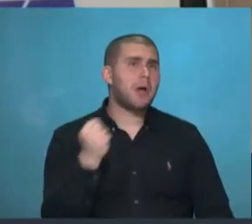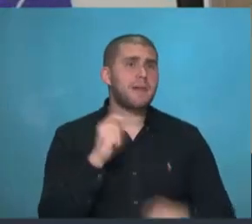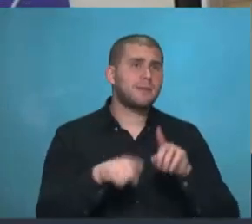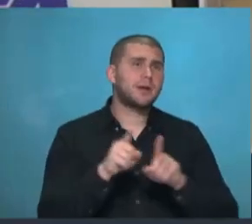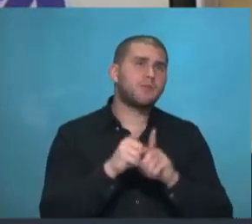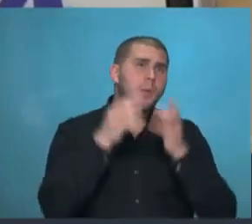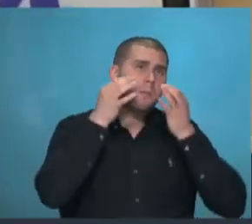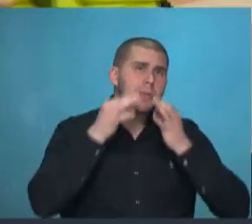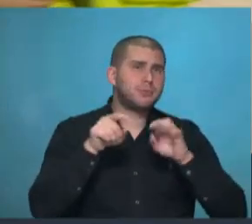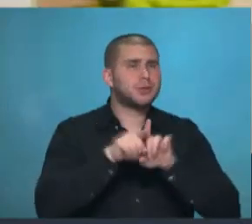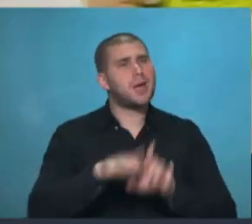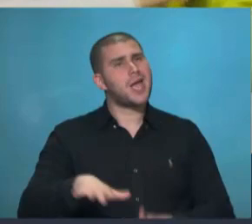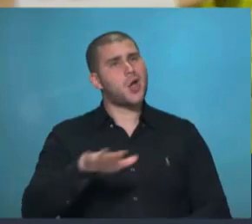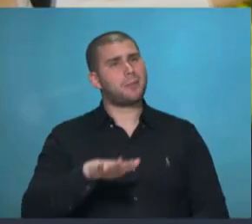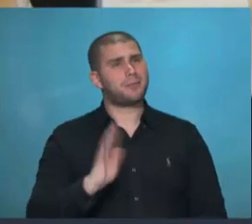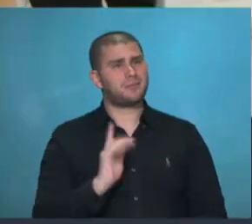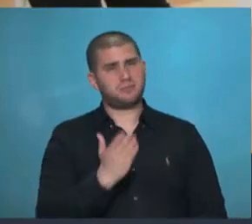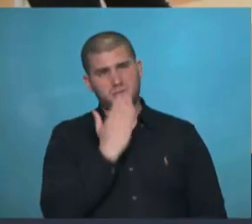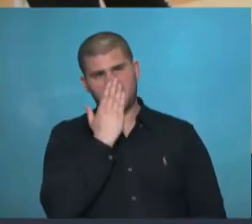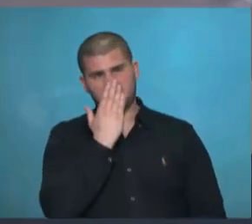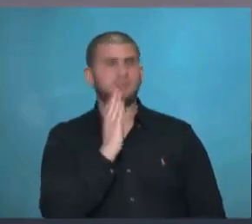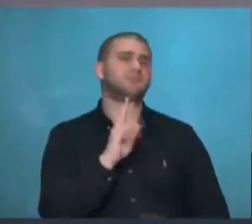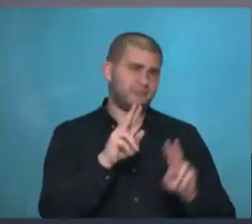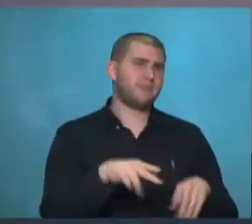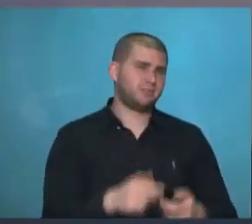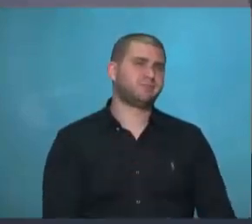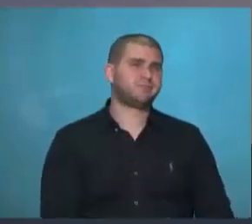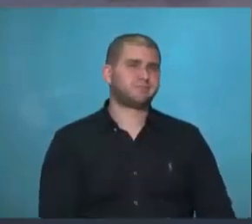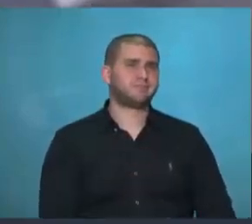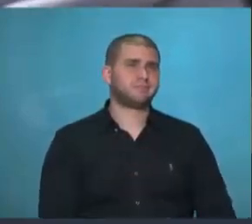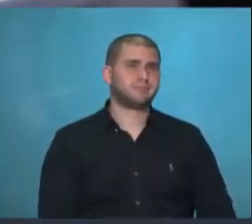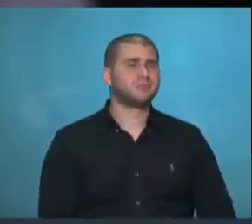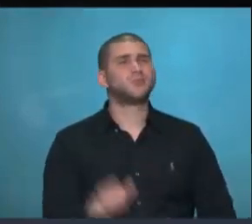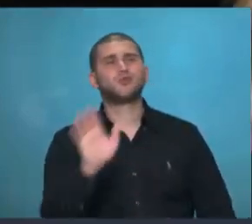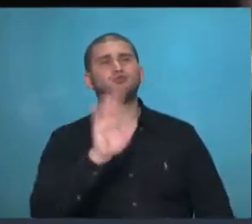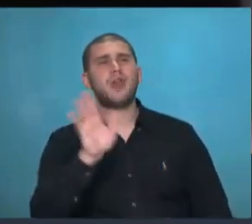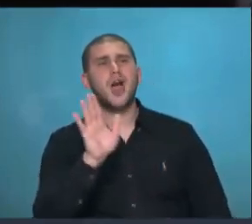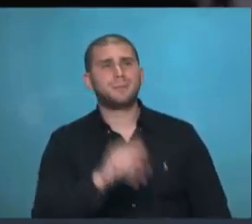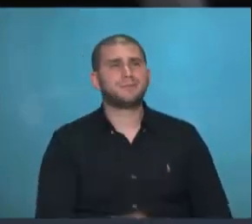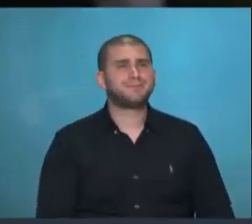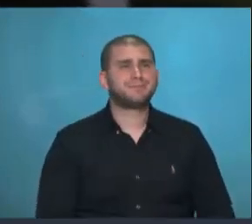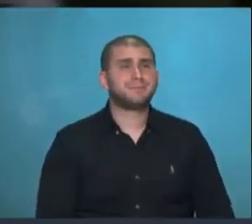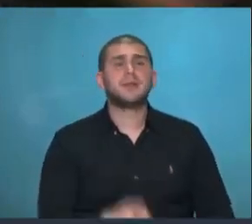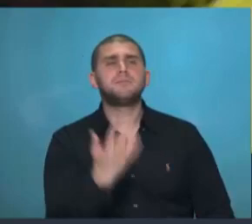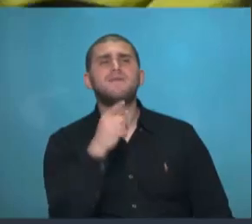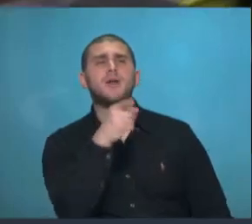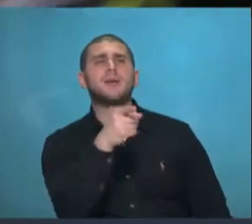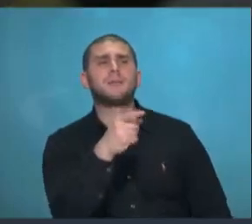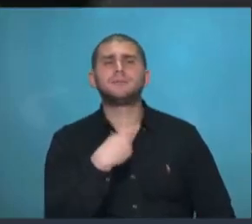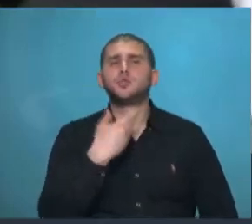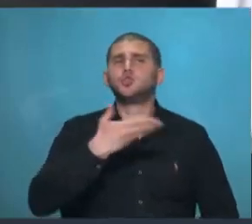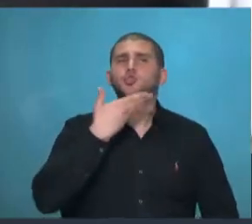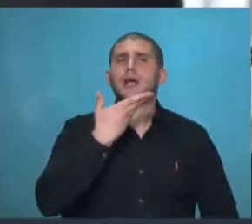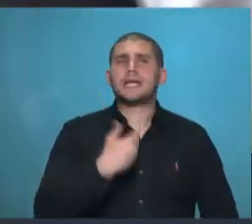כמו שהאירופאים. מבאס? לגמרי. הלו. היי. Where are you from? We are from